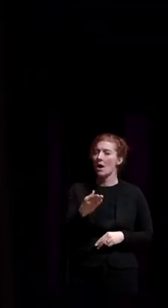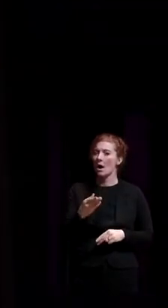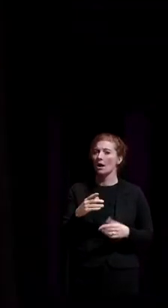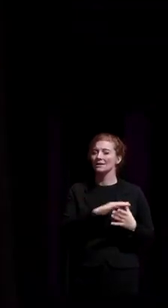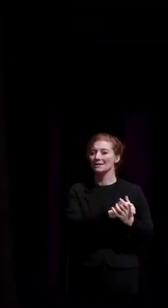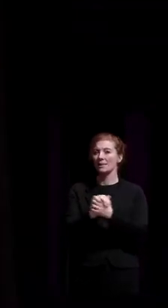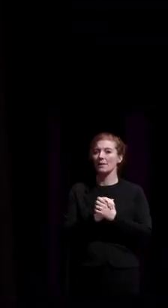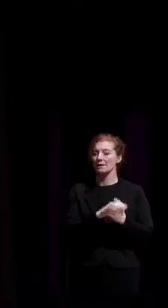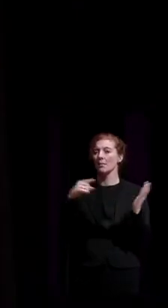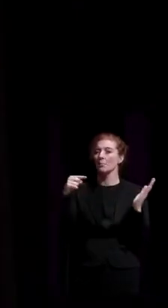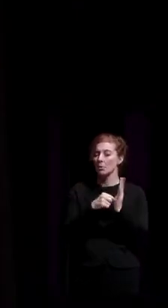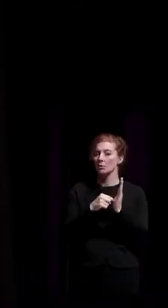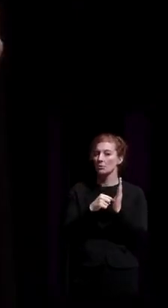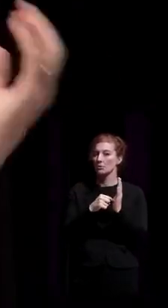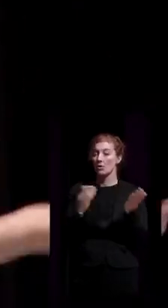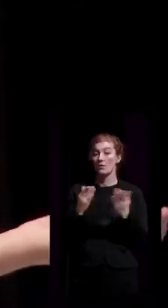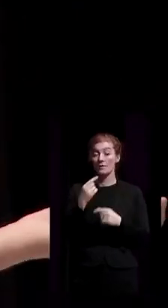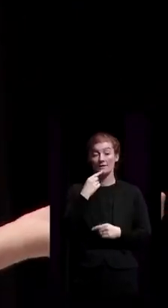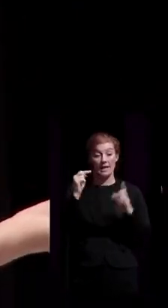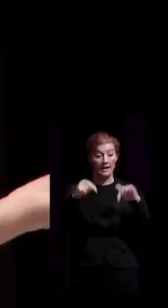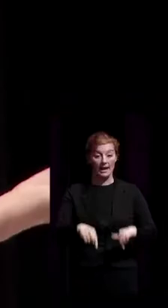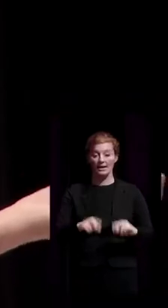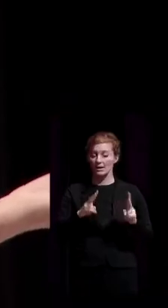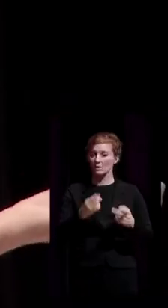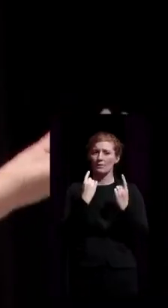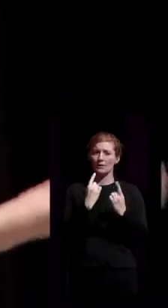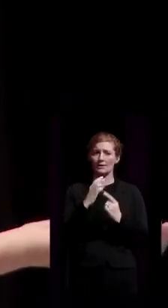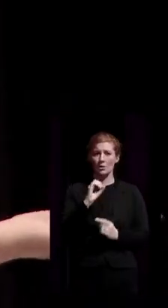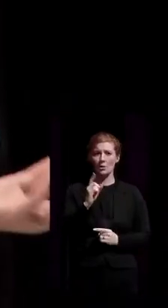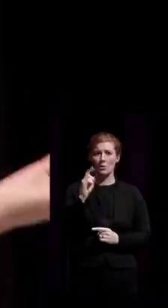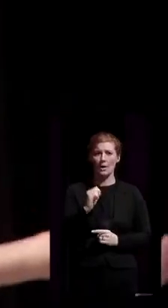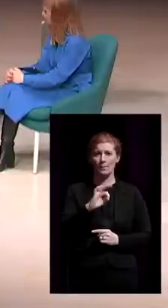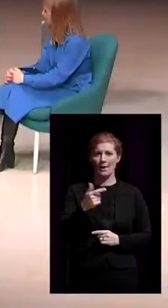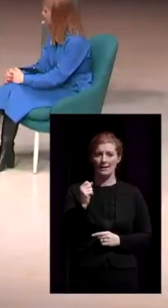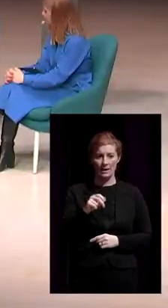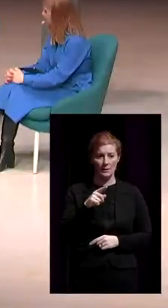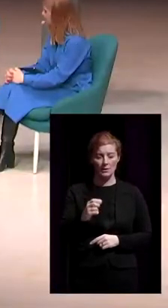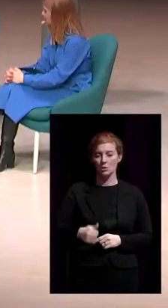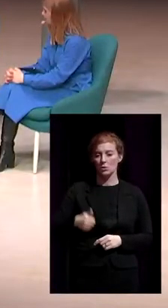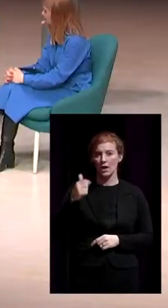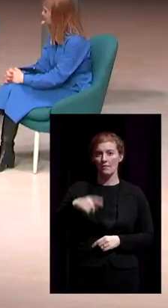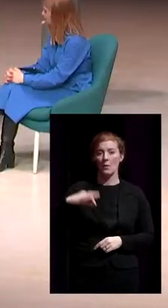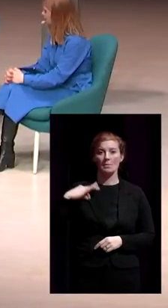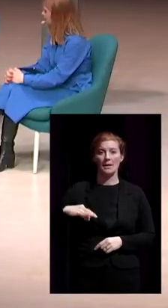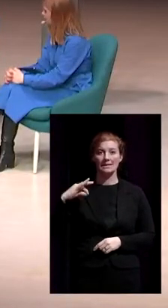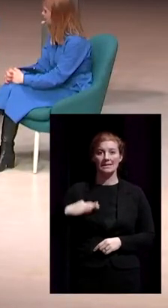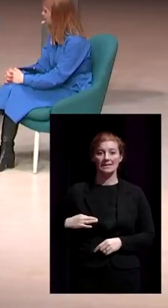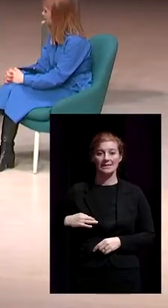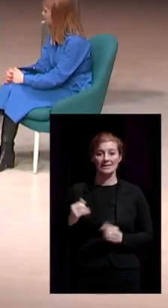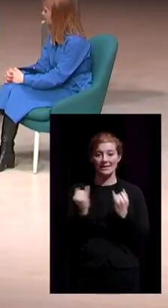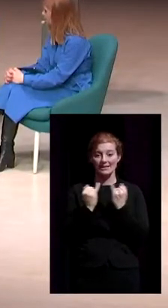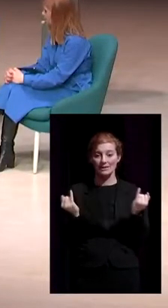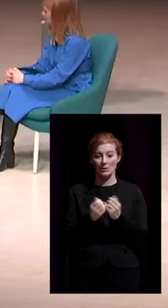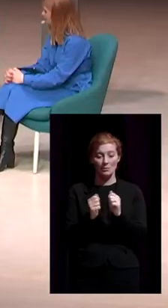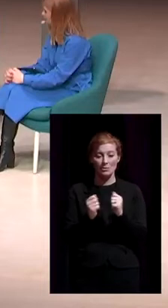har sagts här, jag menar, det är så fantastiskt. Du, Ole Petter, du är ju chef på en medicin medicinska institutioner. Du talar inte sjukdomar, du talar